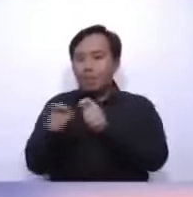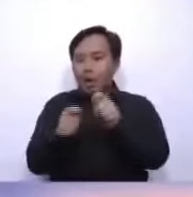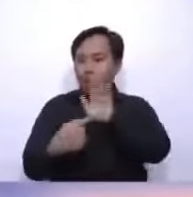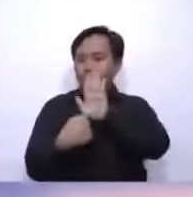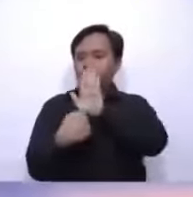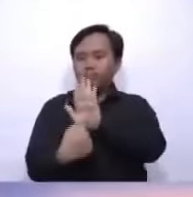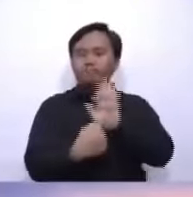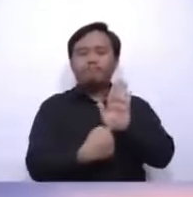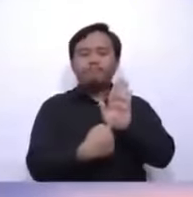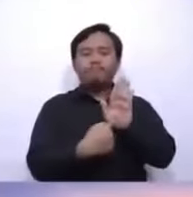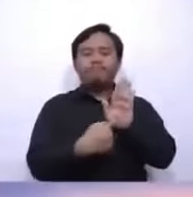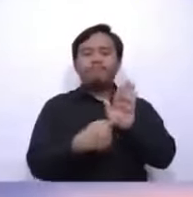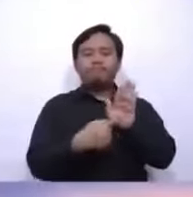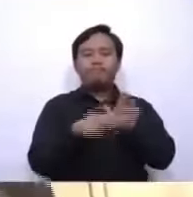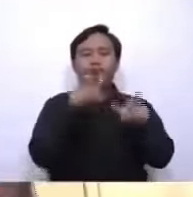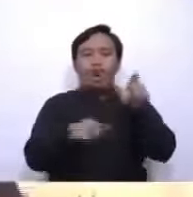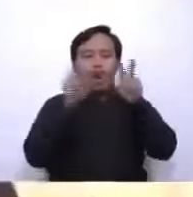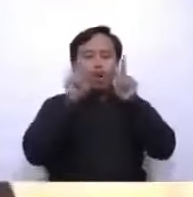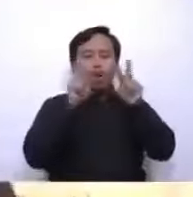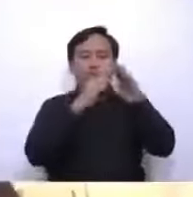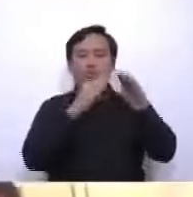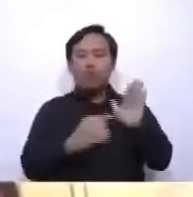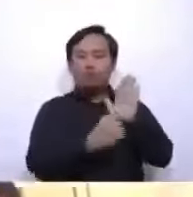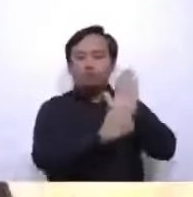juga hadirin dan pemirsa di rumah.